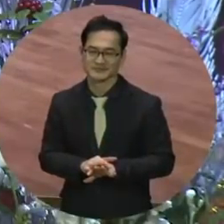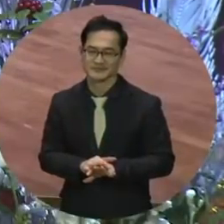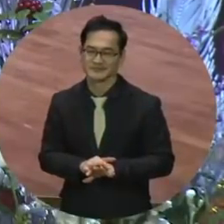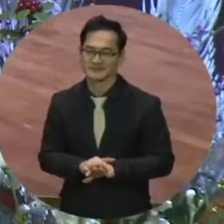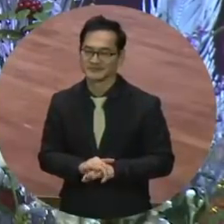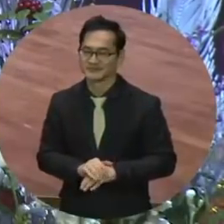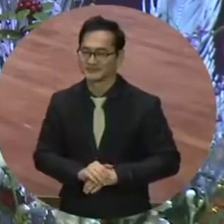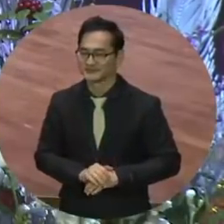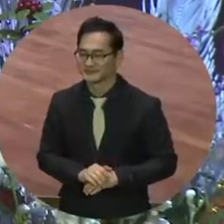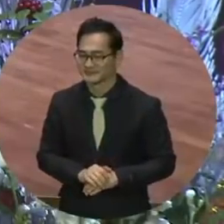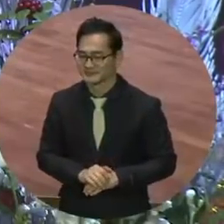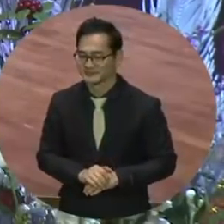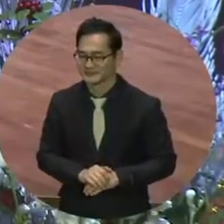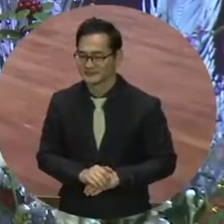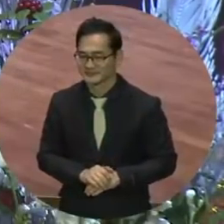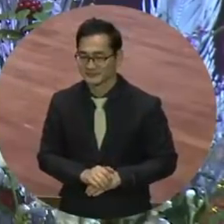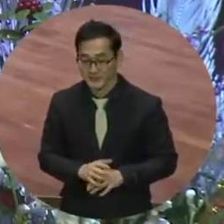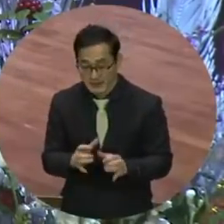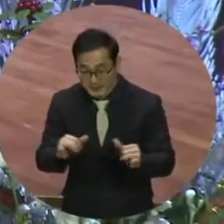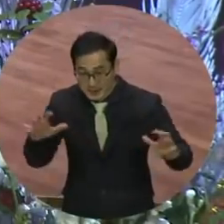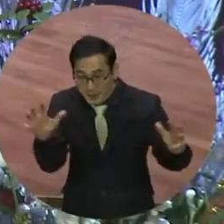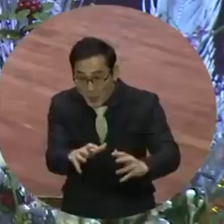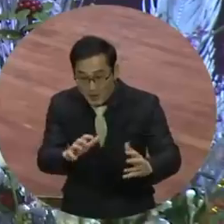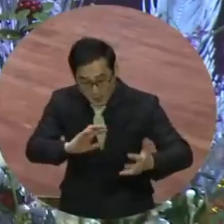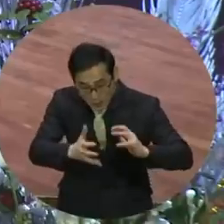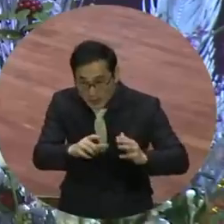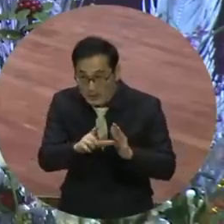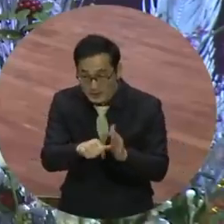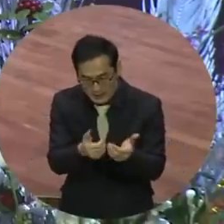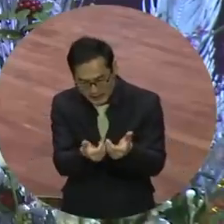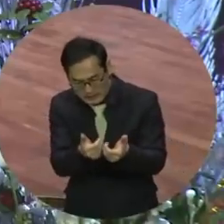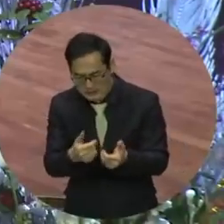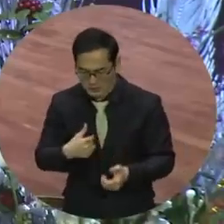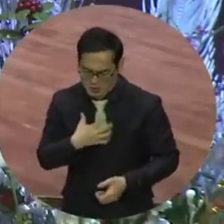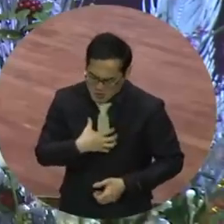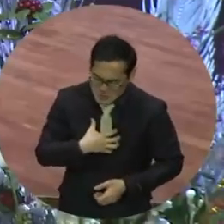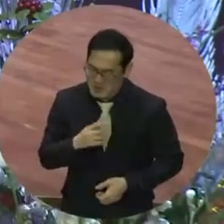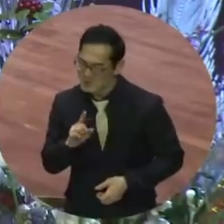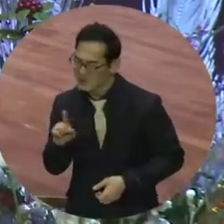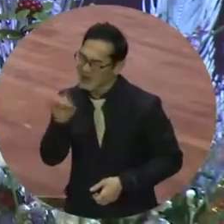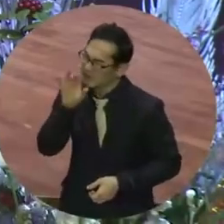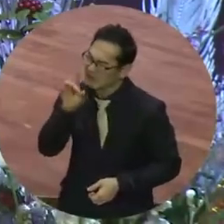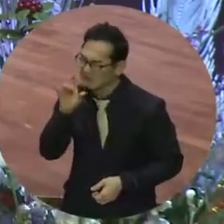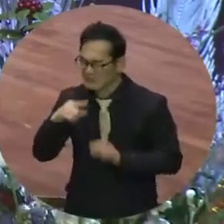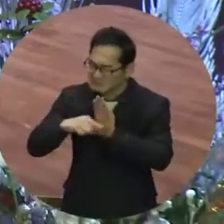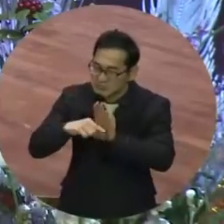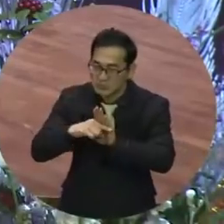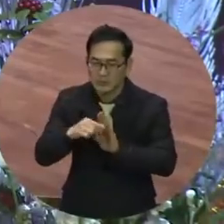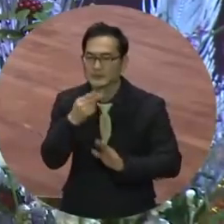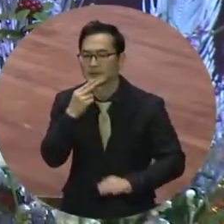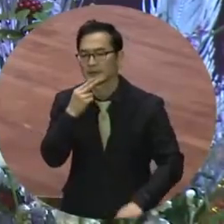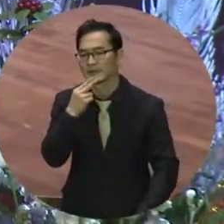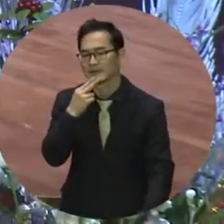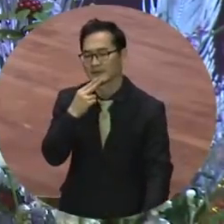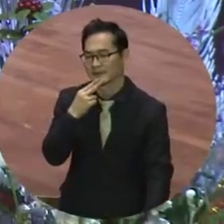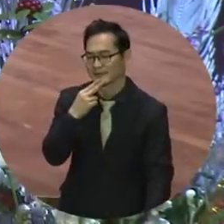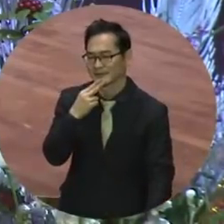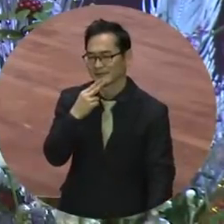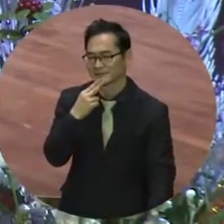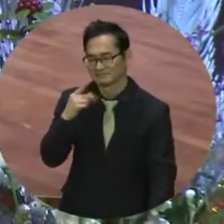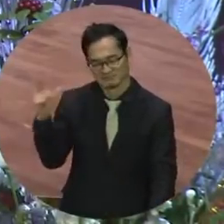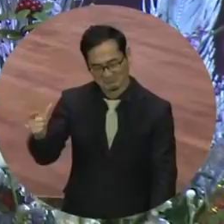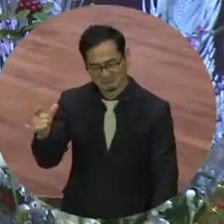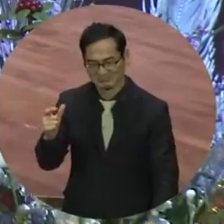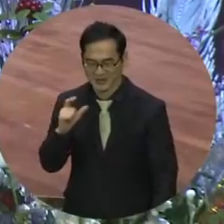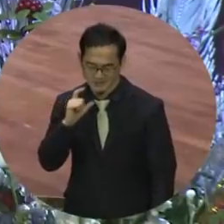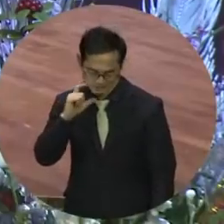우리가 모임에서 이제 갈등한다든가 막 뭐든 무슨 얼마나 변화가 많아요. 전혀 없어요.